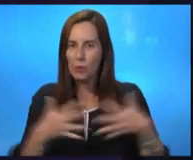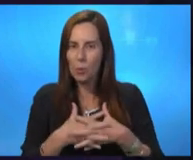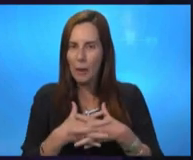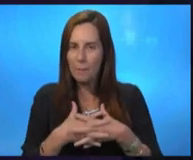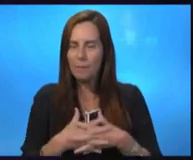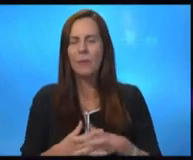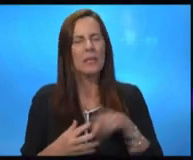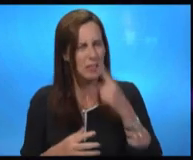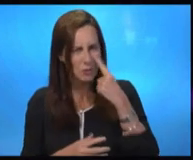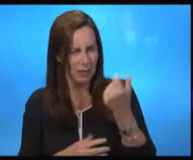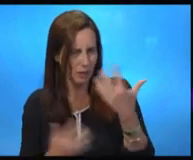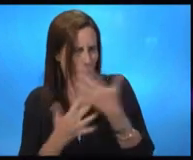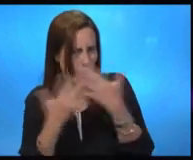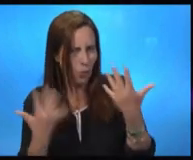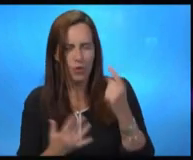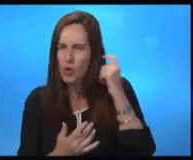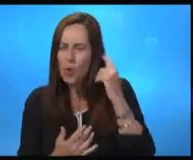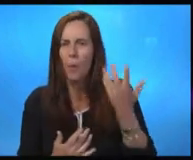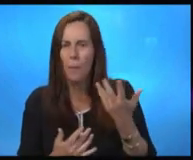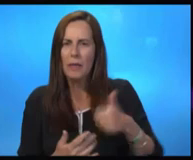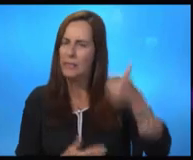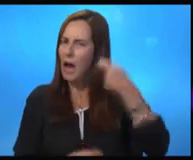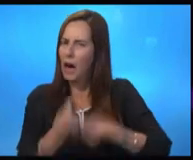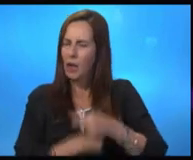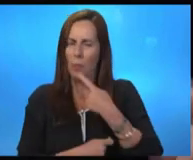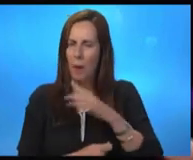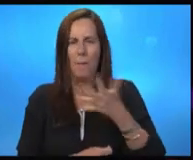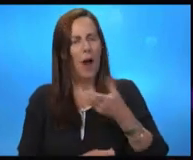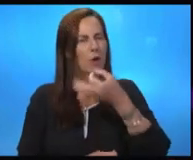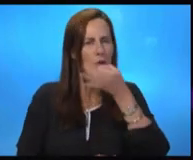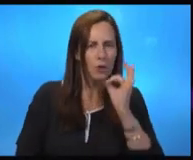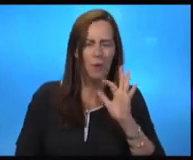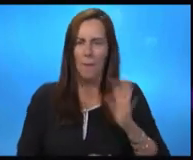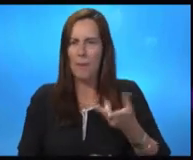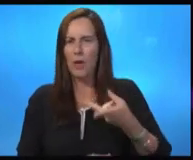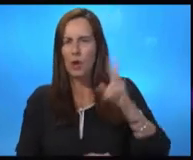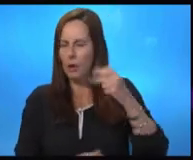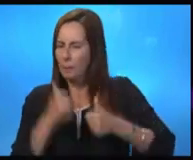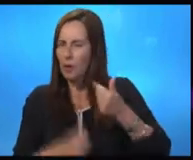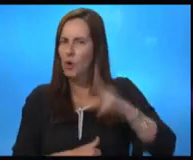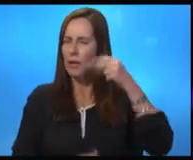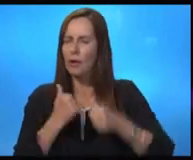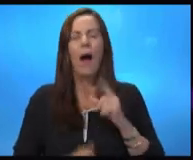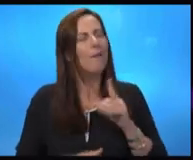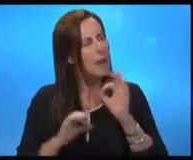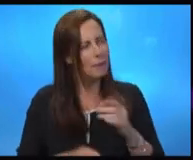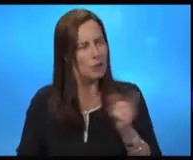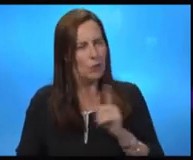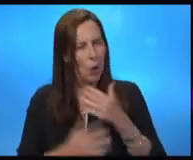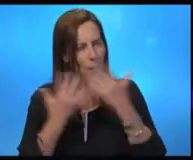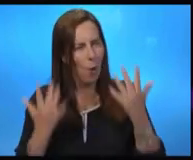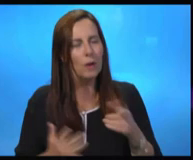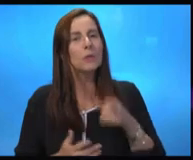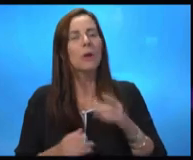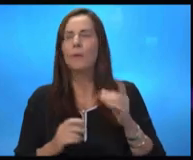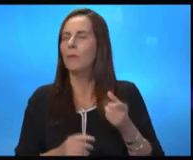זה נשמע כמעט מובן מאליו כששומעים את שר הכלכלה, מה יותר טוב, יותר מתחרים, יותר תחרות, אבל האמת שזה לא מובן מאליו, זו בטח לא